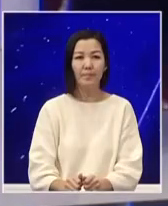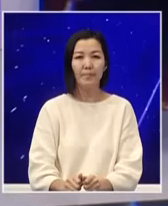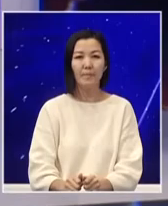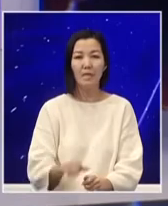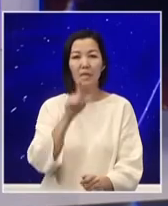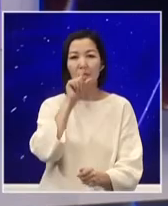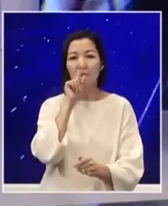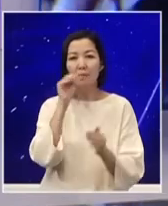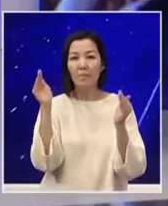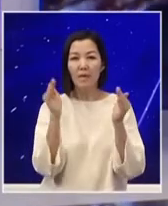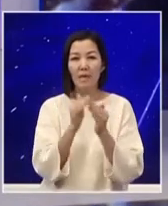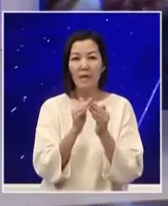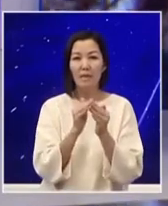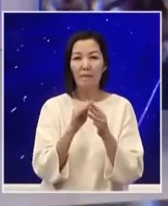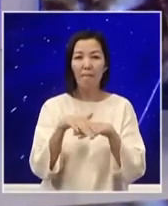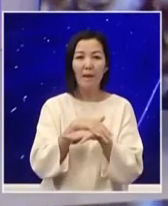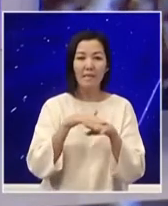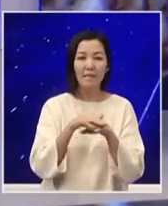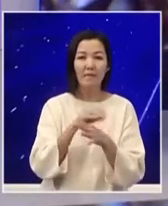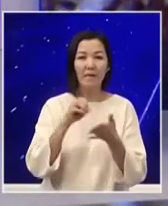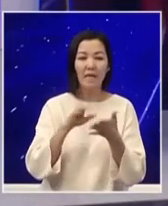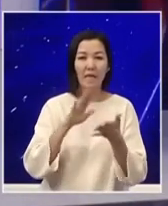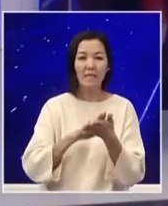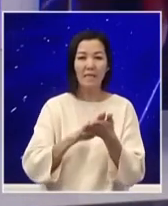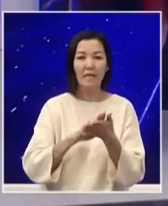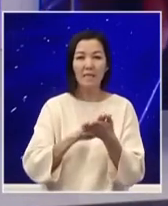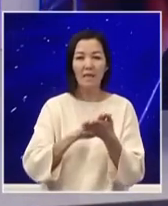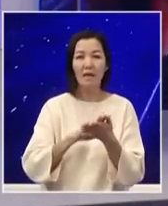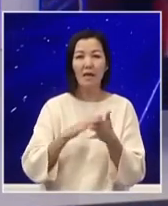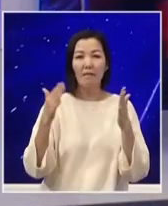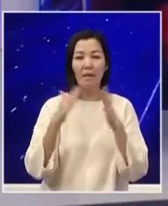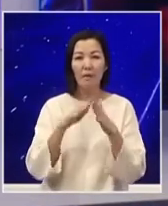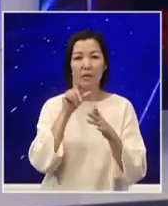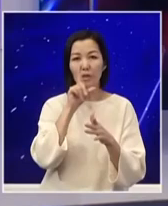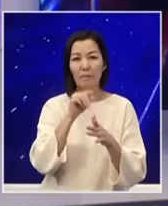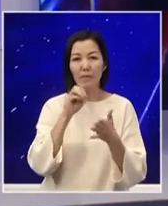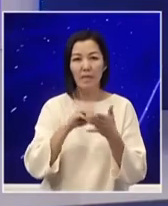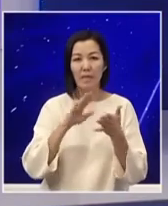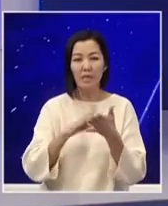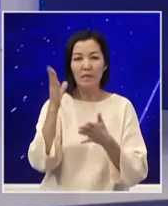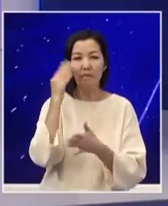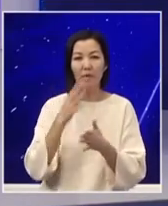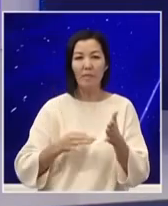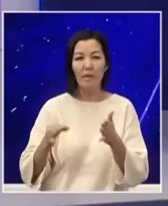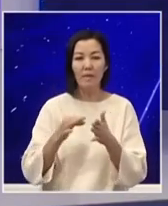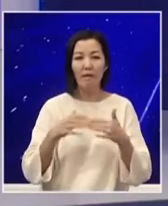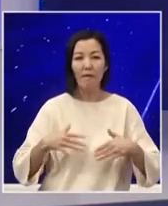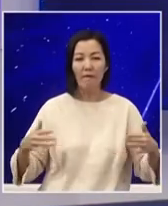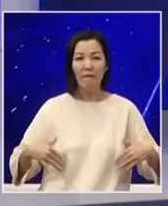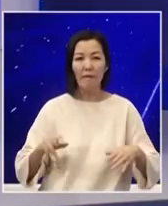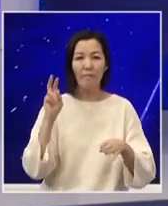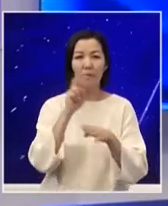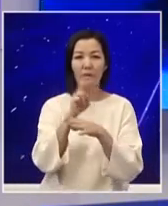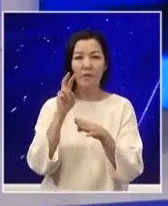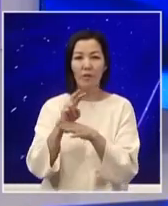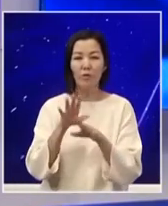Цыплят по осени считают. Массовая регистрация домашних птиц началась в Алматы. Для этого ветработники выезжают на дом,